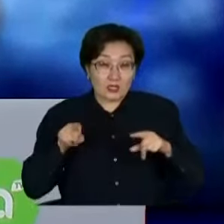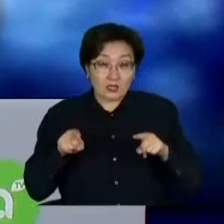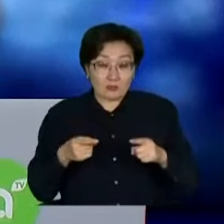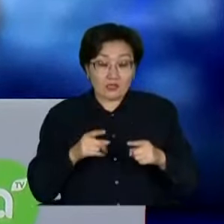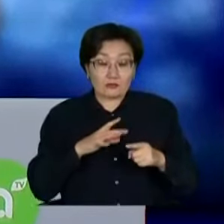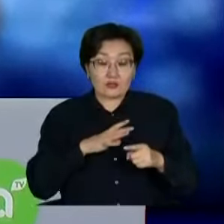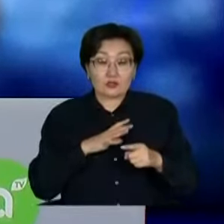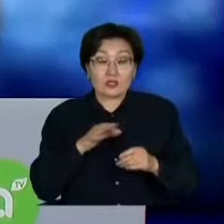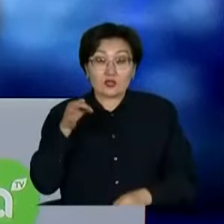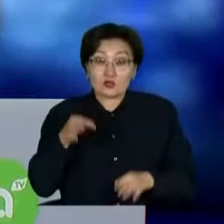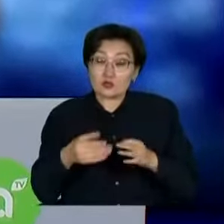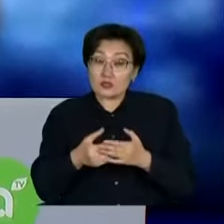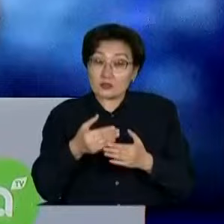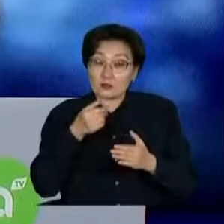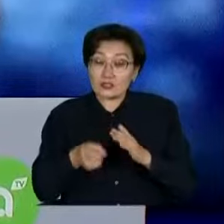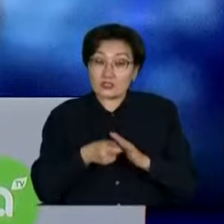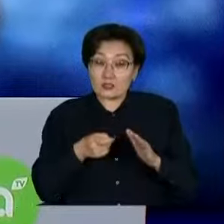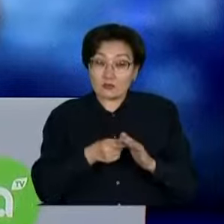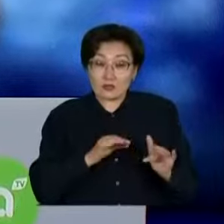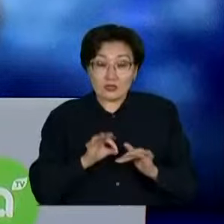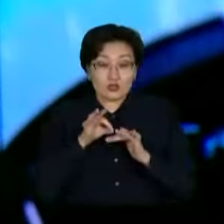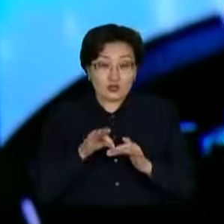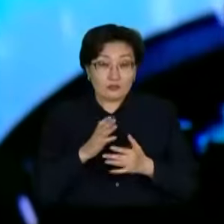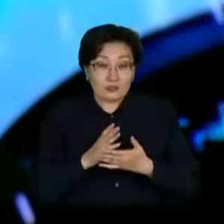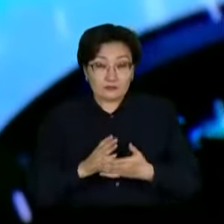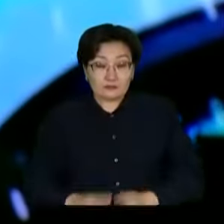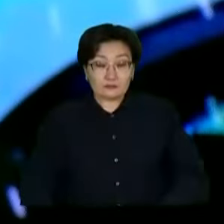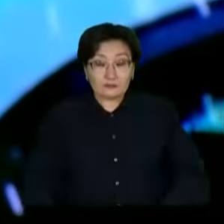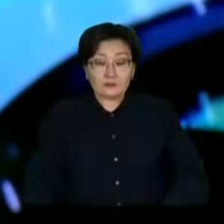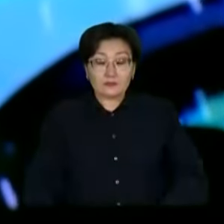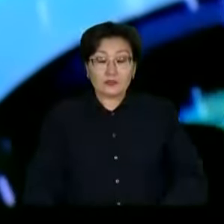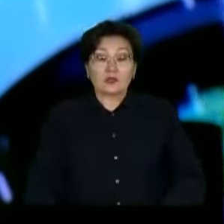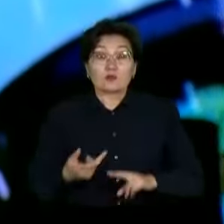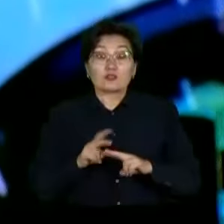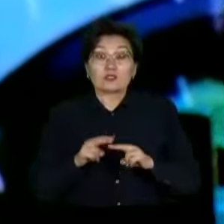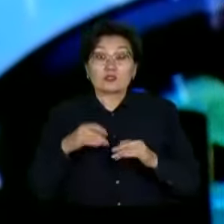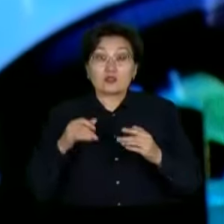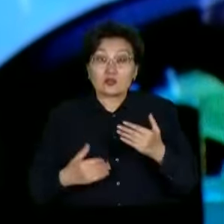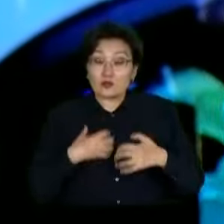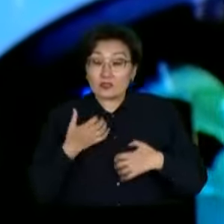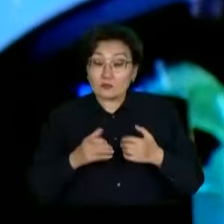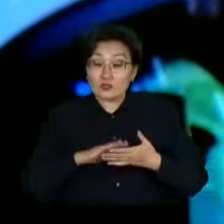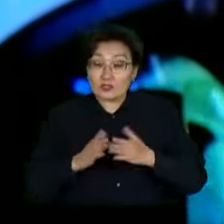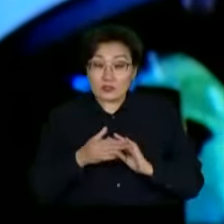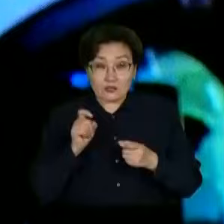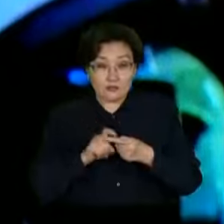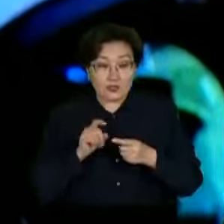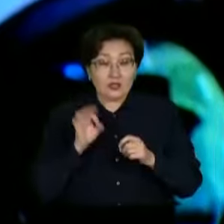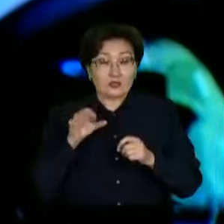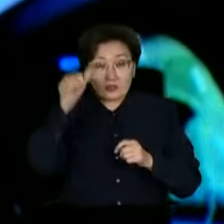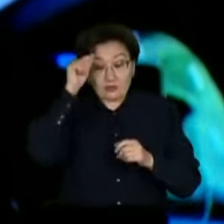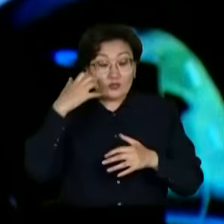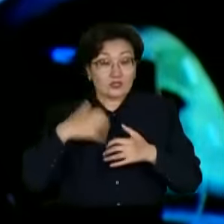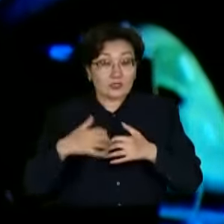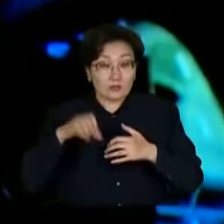изоляторына қамалып, сотқа дейінгі тергеу жүргізіліп жатыр. Естеріңізде болса, жан түршігерлік жағдай туралы қазан айының